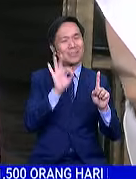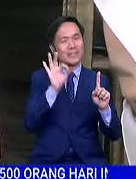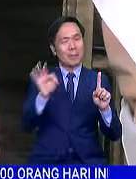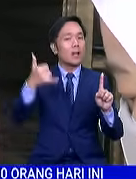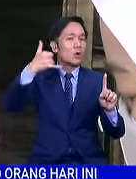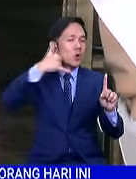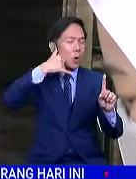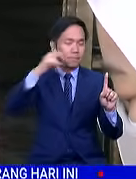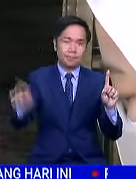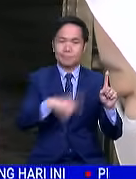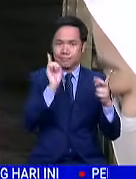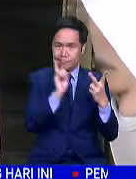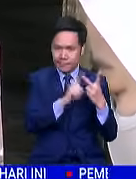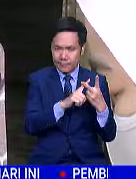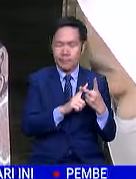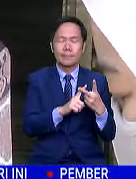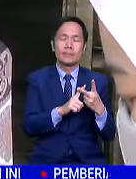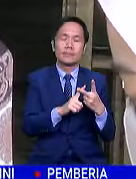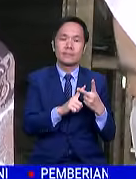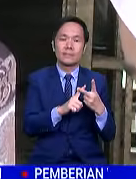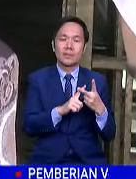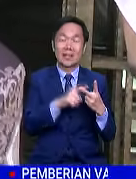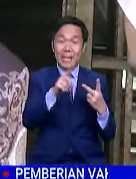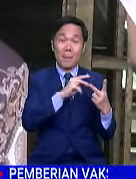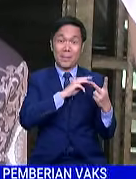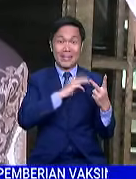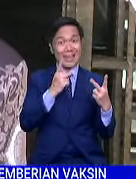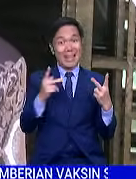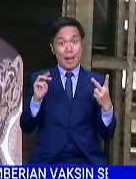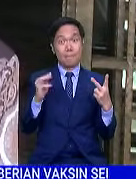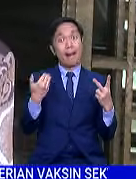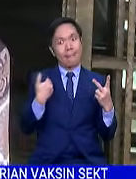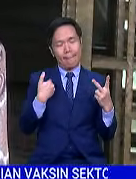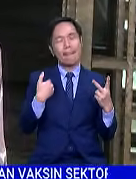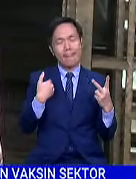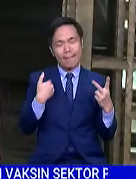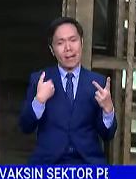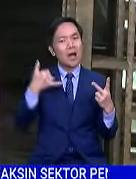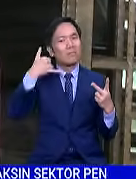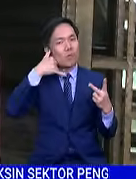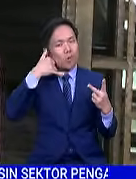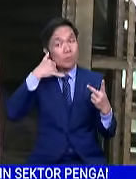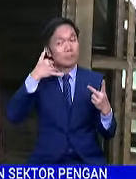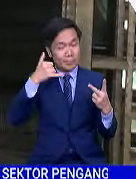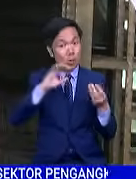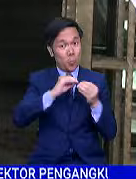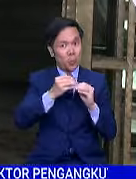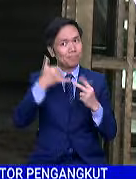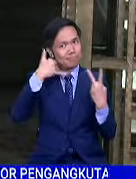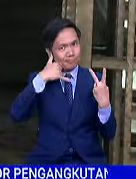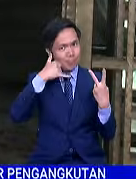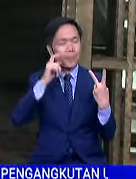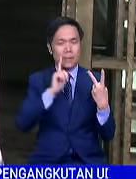15999, dan kira kalau ada di Kementerian Kesihatan juga ada juga talian hotline dia ya yang berhubung